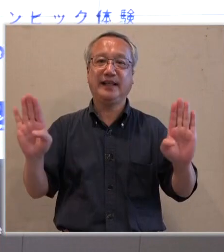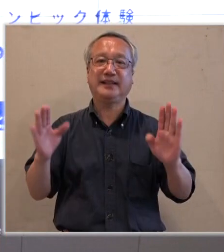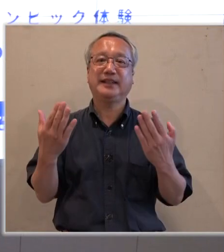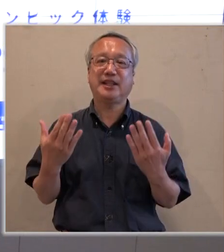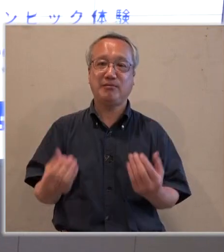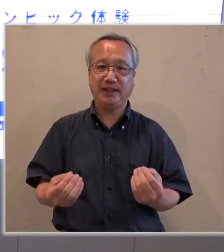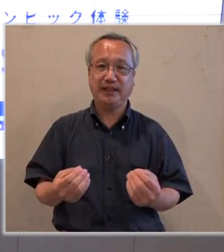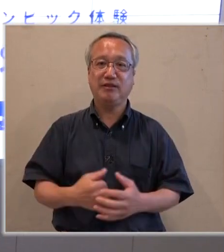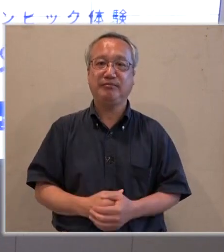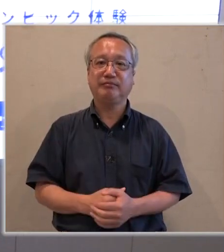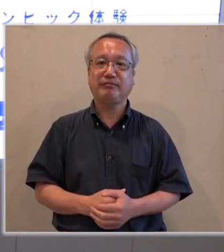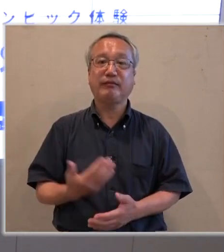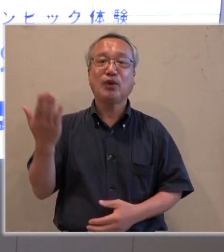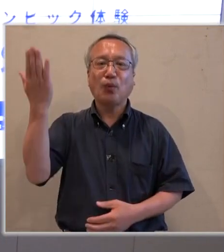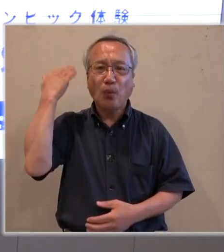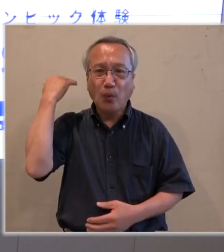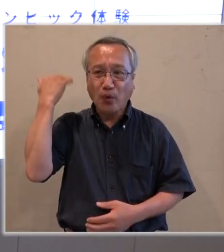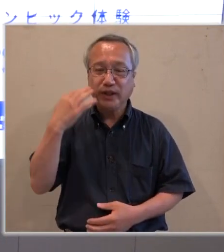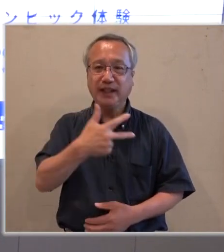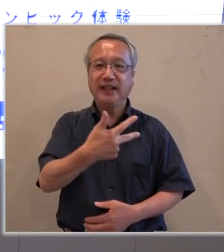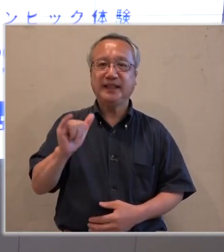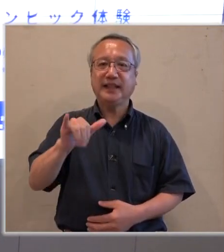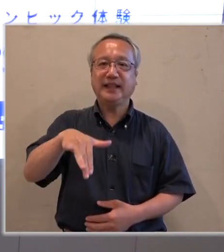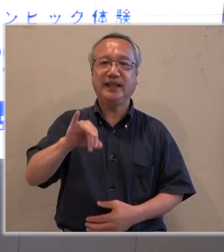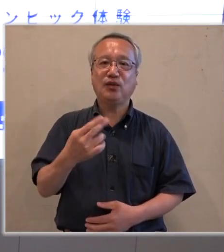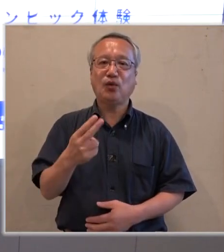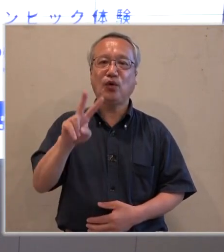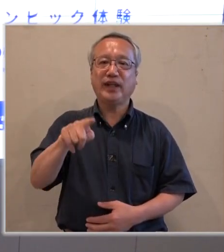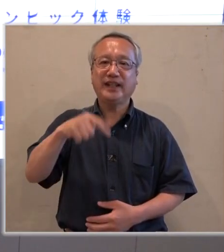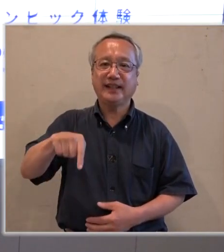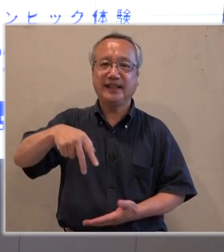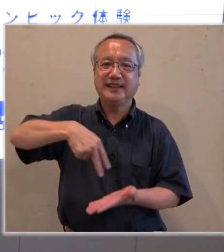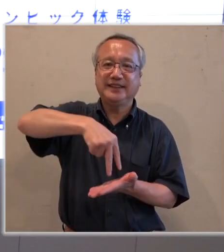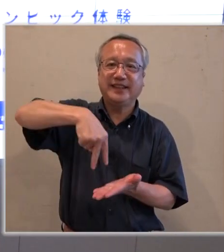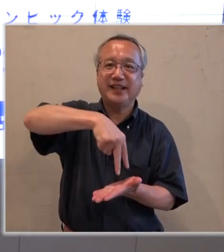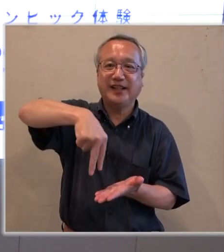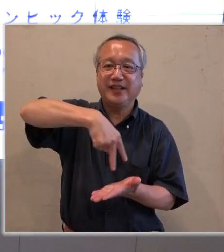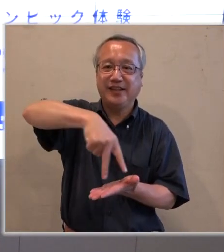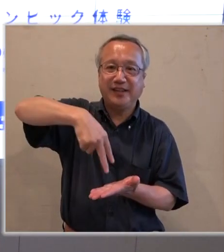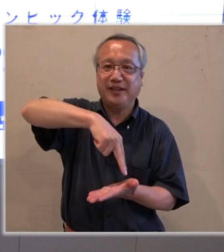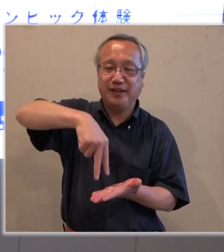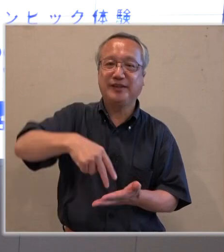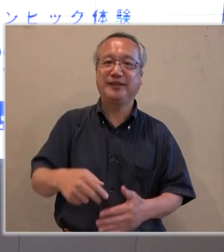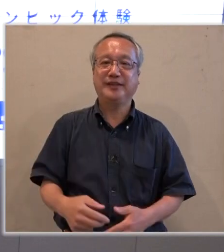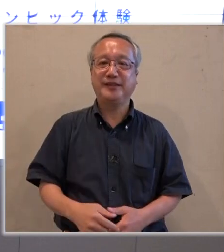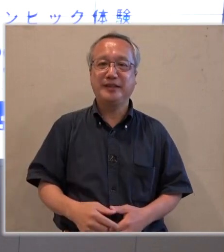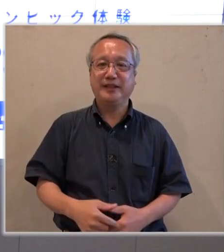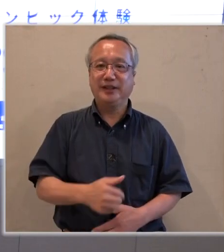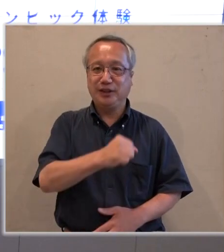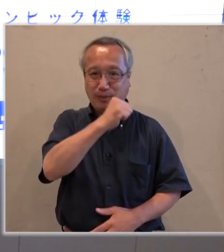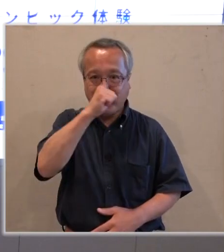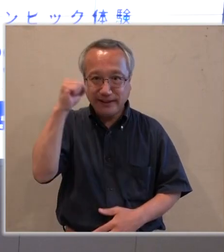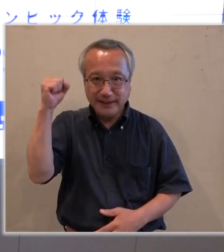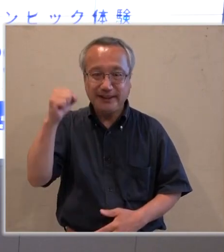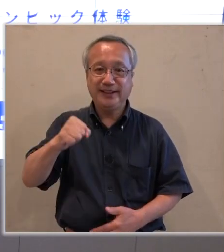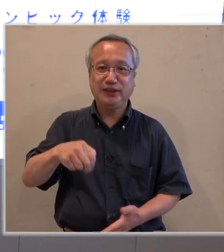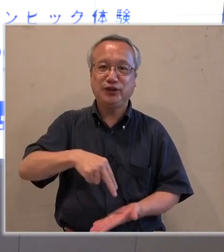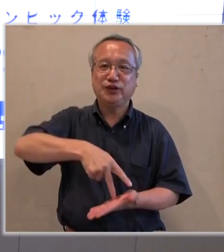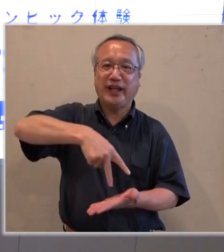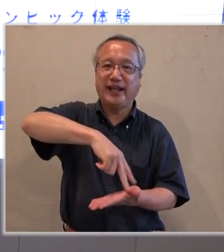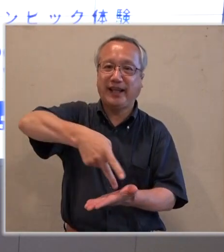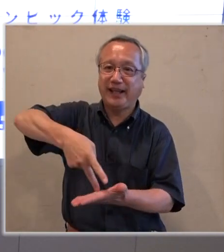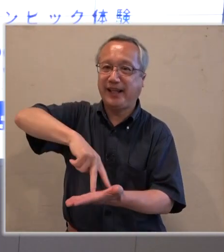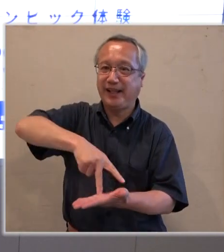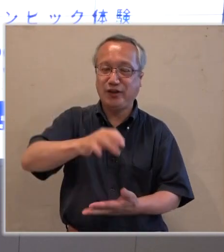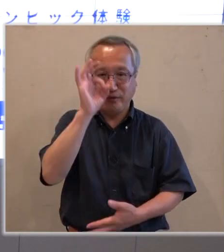されました。当時ジャネット・リンさんがスケートリンクの上で素晴らしいスケートを見せてくださいました。